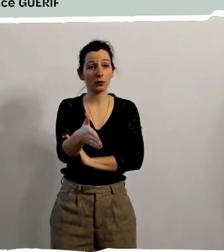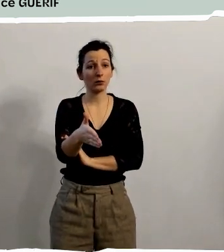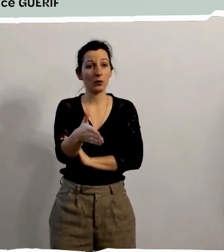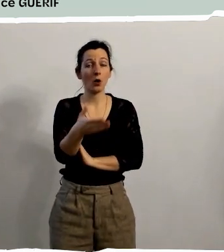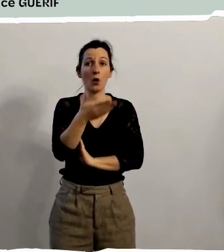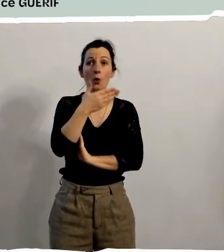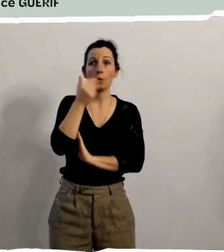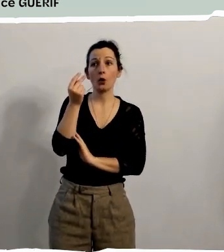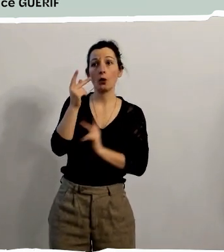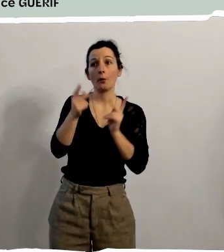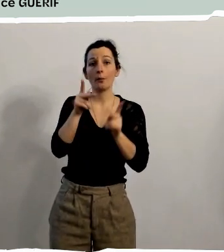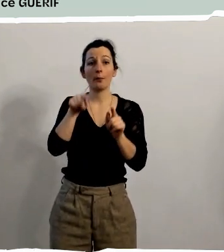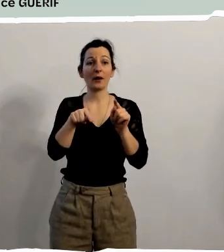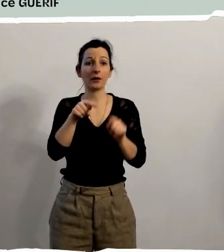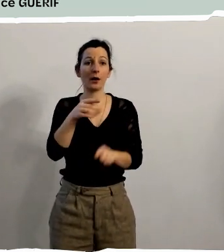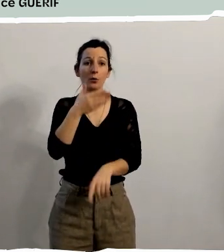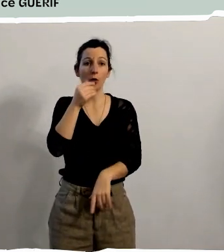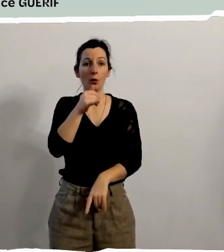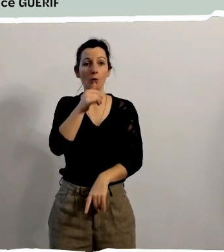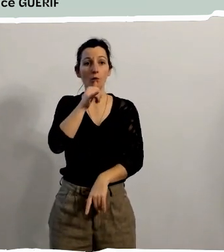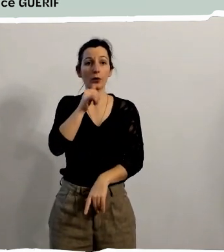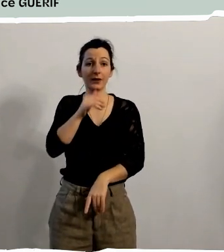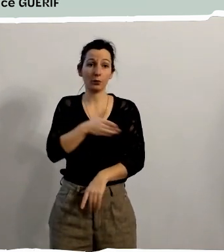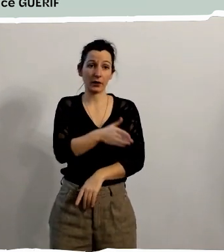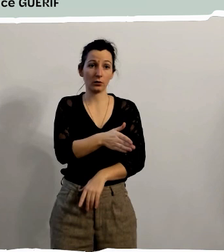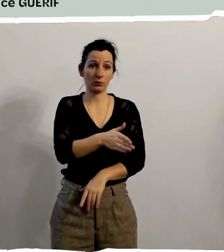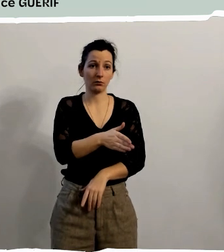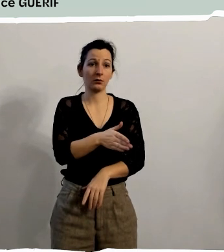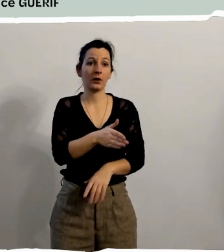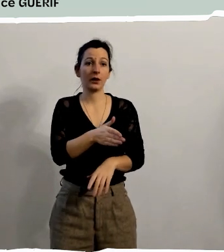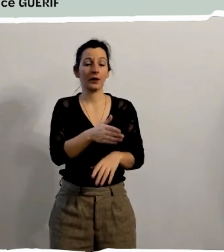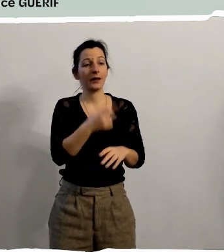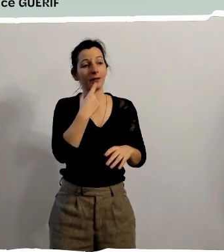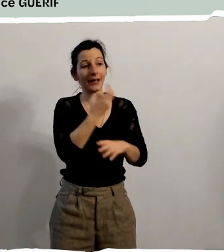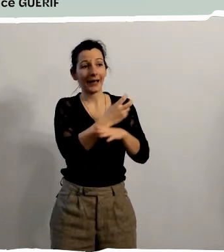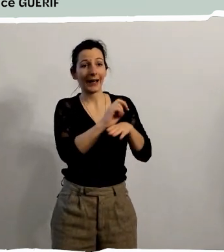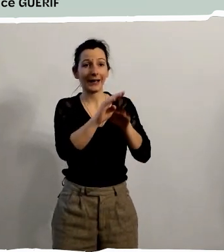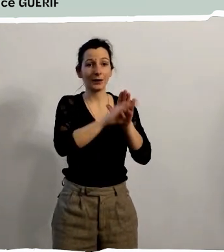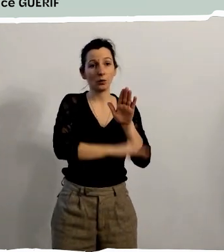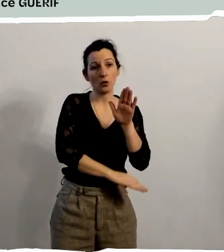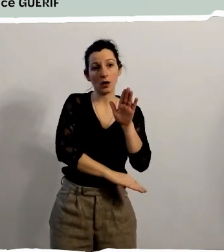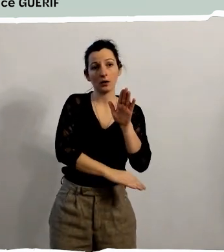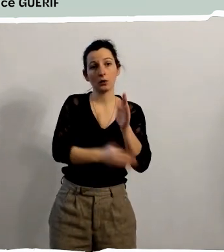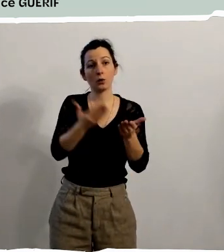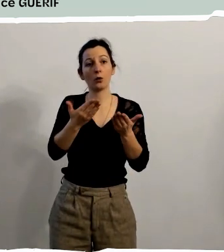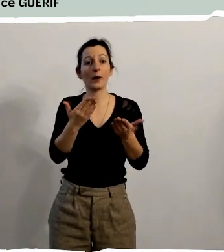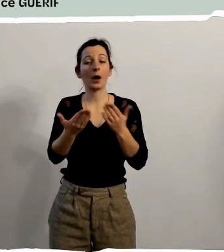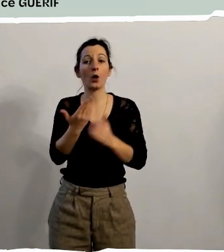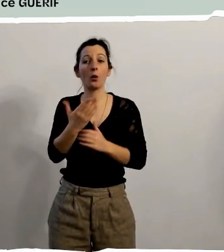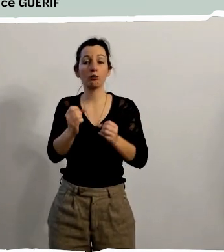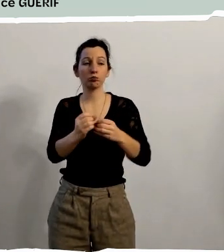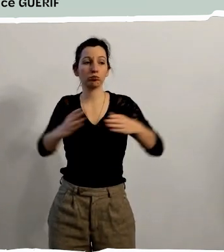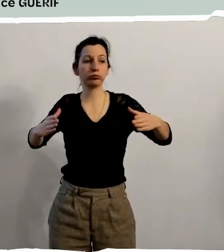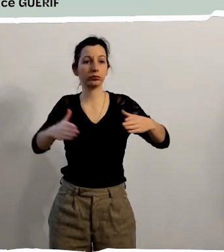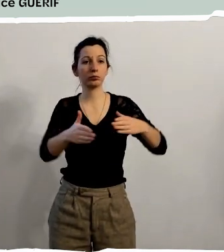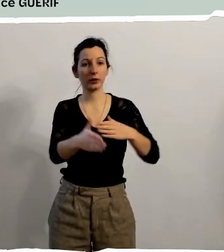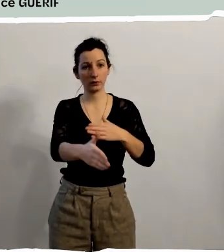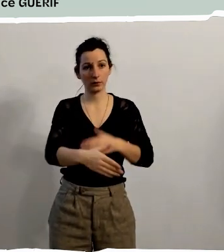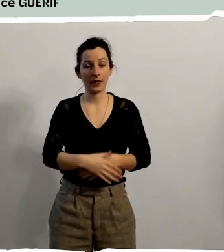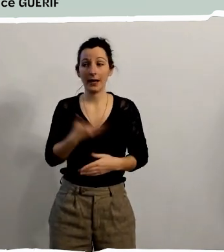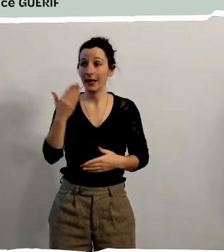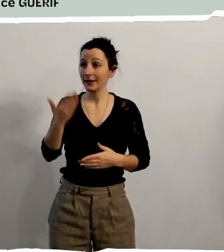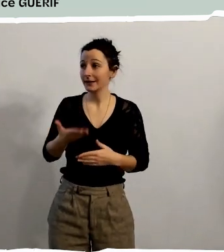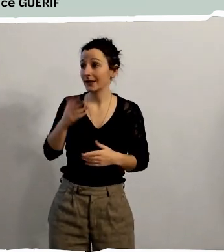manger plutôt des petits poissons que des gros poissons qui vont être plus contenants de polluants. Donc c'est un vrai